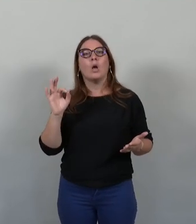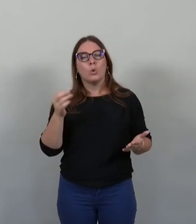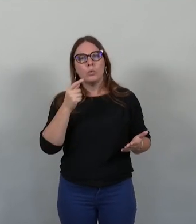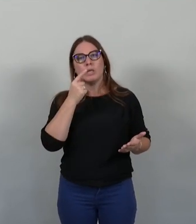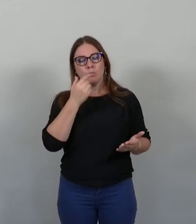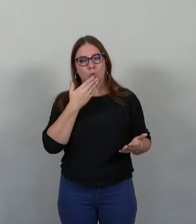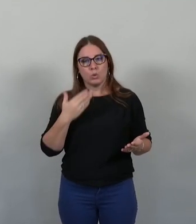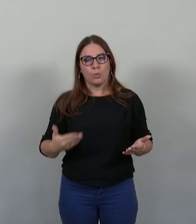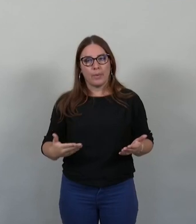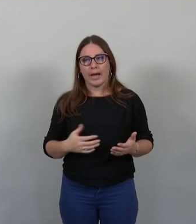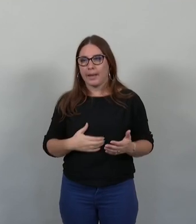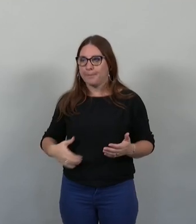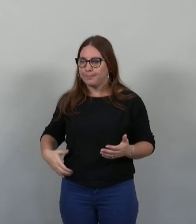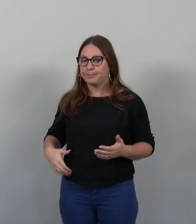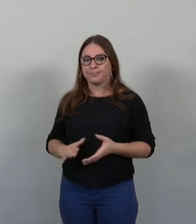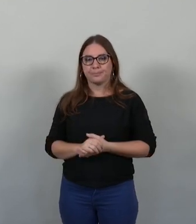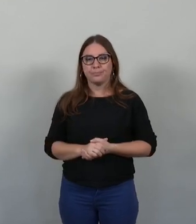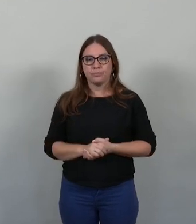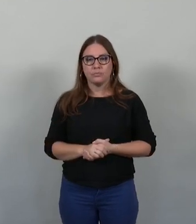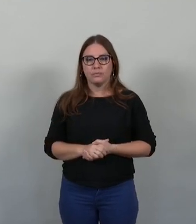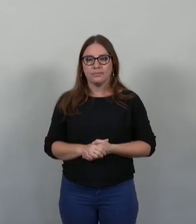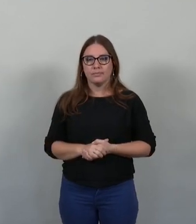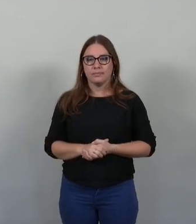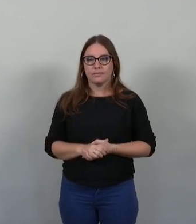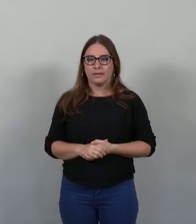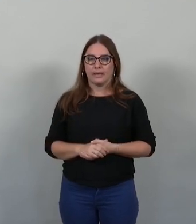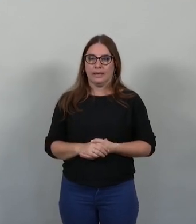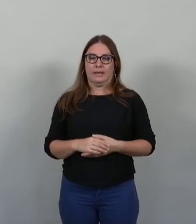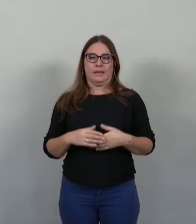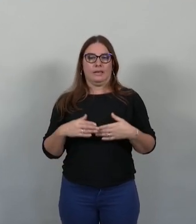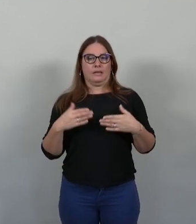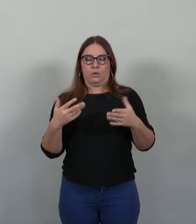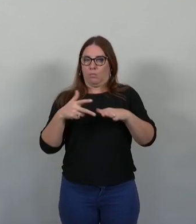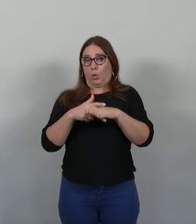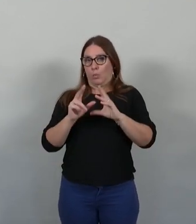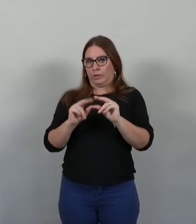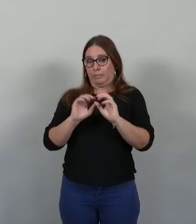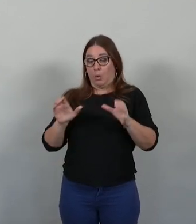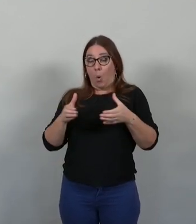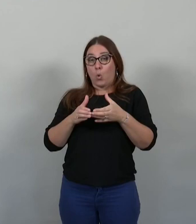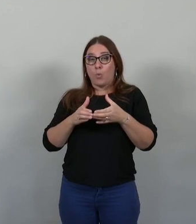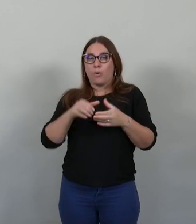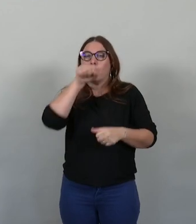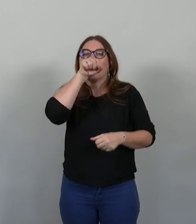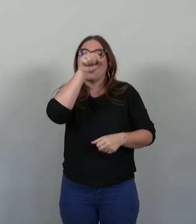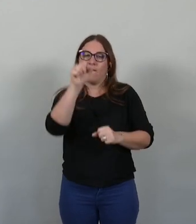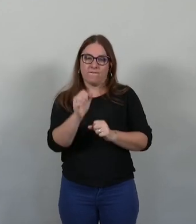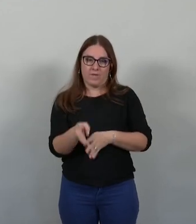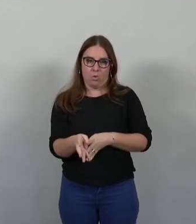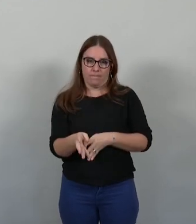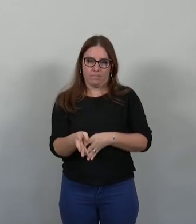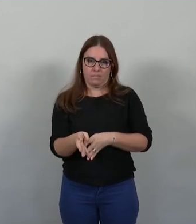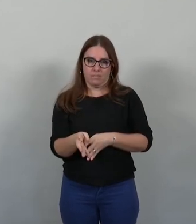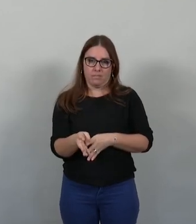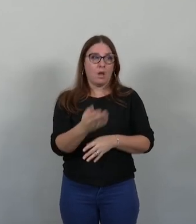Maire euh n tenons à dire donc en préambule que notre groupe aime le vélo à défaut ou